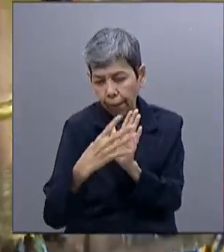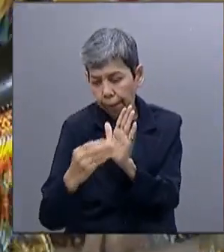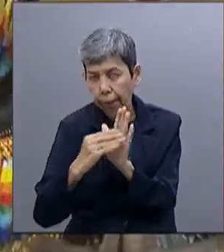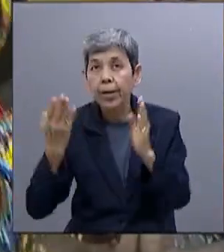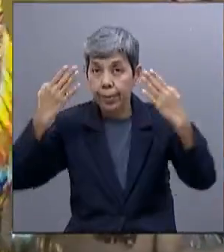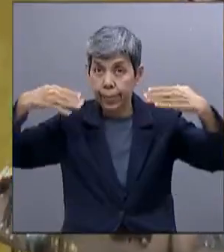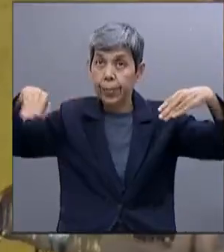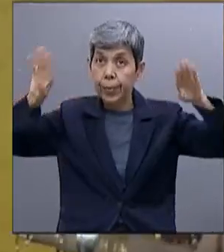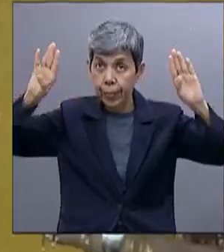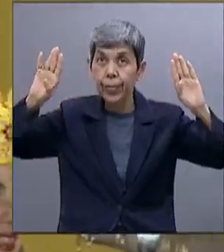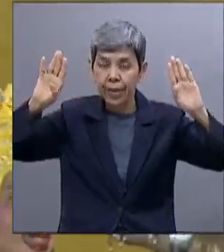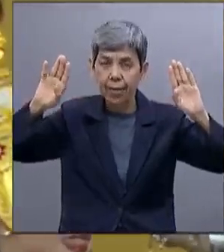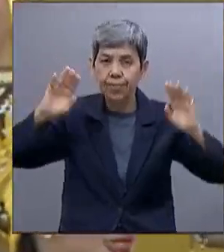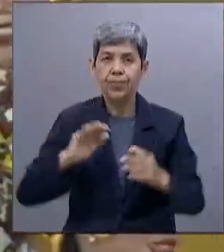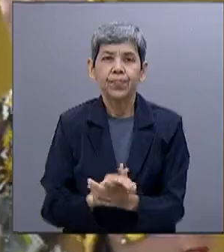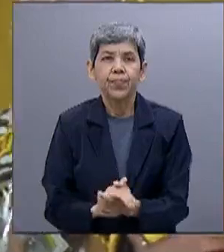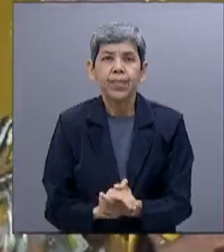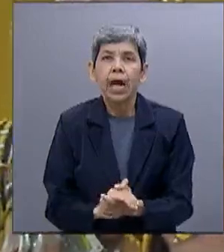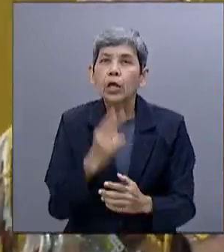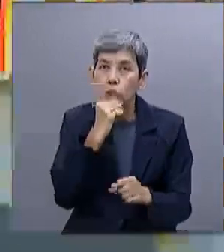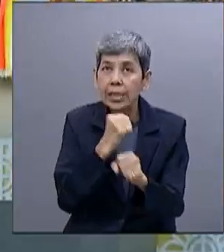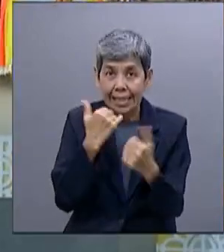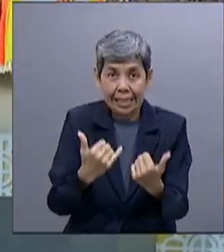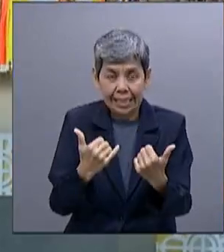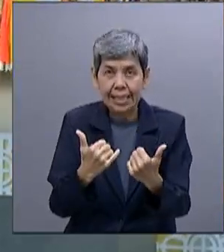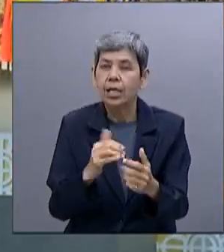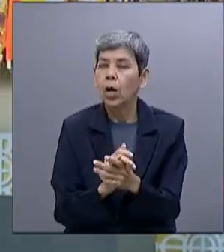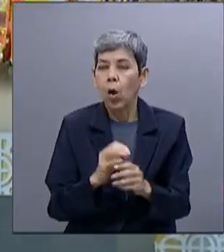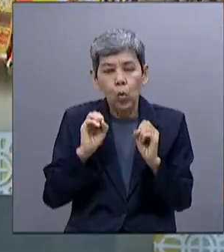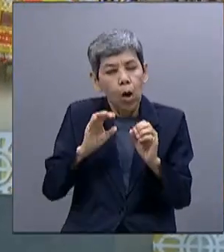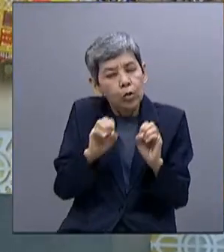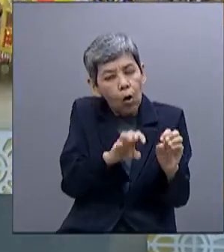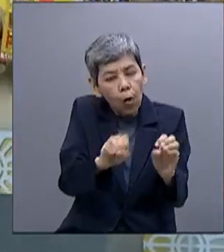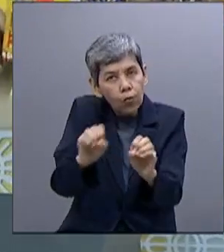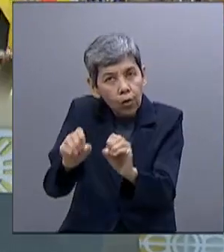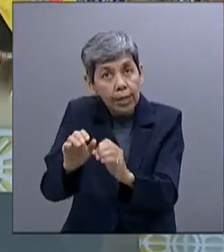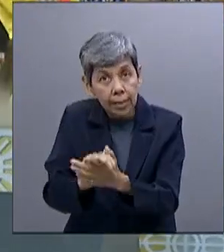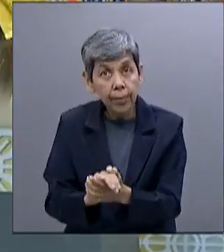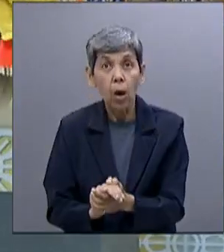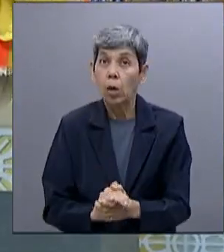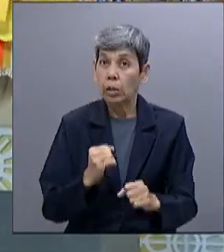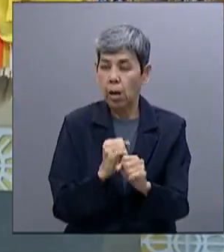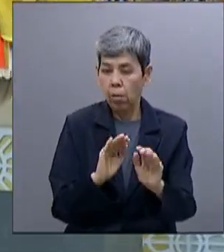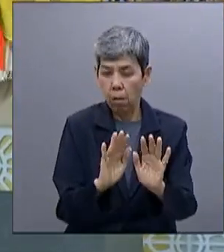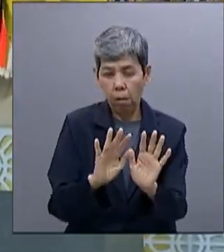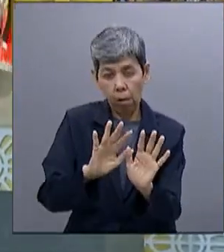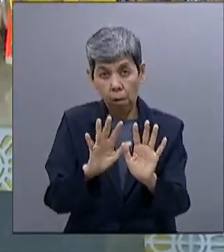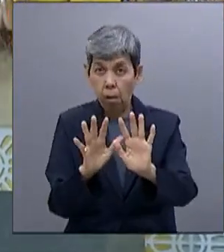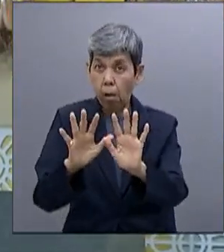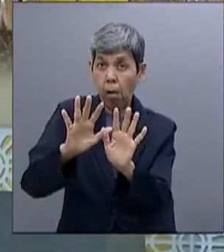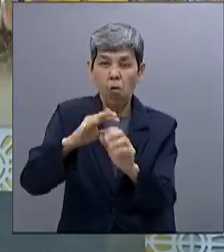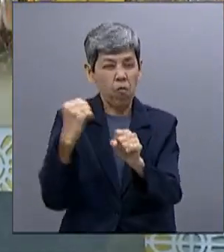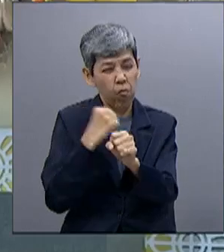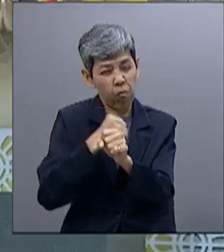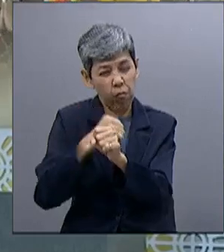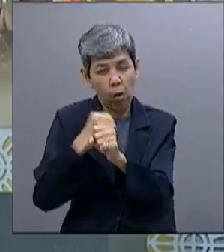ราของขุนอุปถัมภ์นรากรจนมาถึงสายศิษย์อย่างครูธรรมค่ะซึ่งกว่าจะพร้อมเพรียงกันได้แบบนี้ใช้เวลาฝึกซ้อม